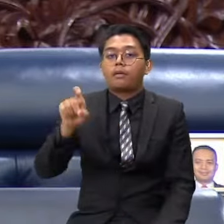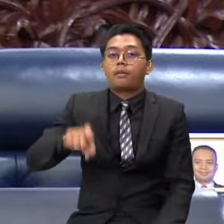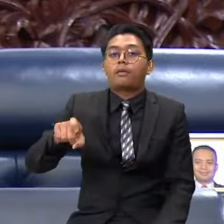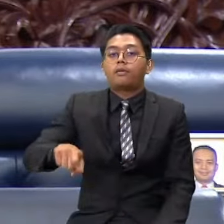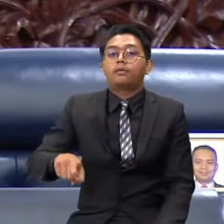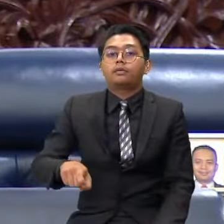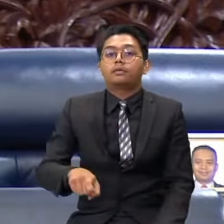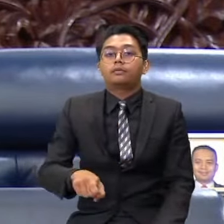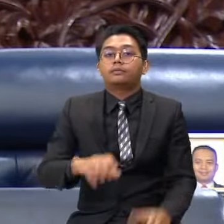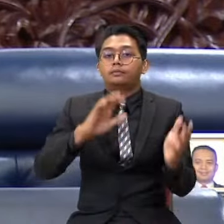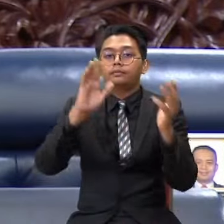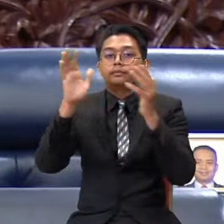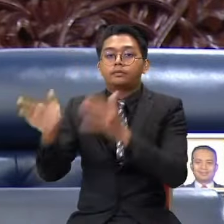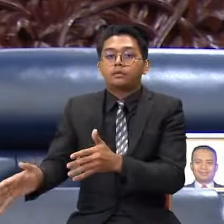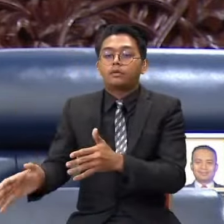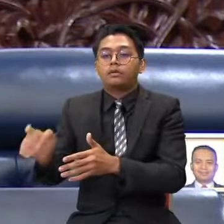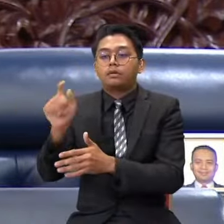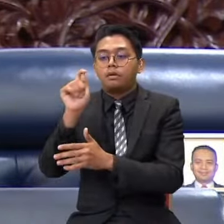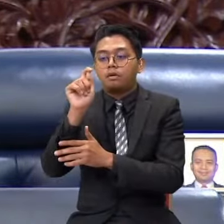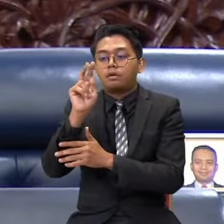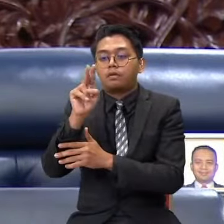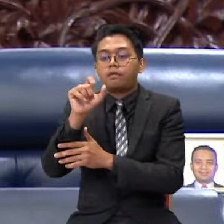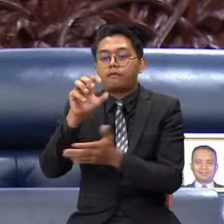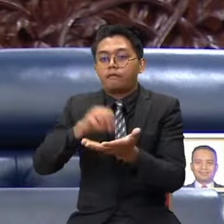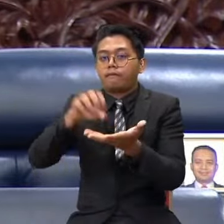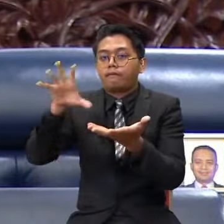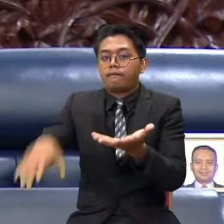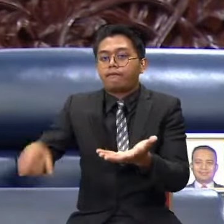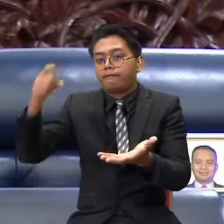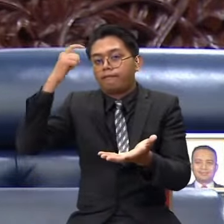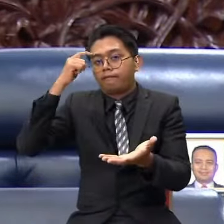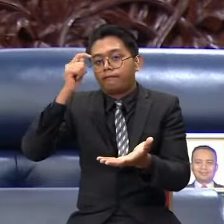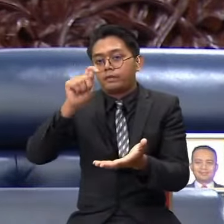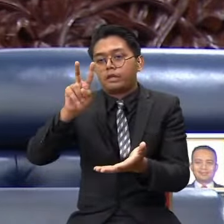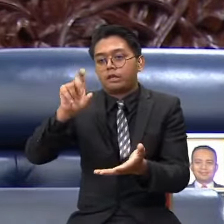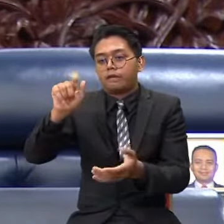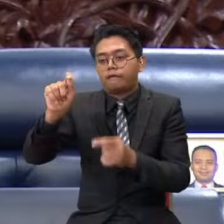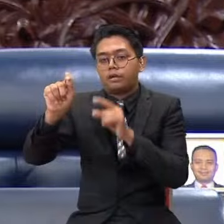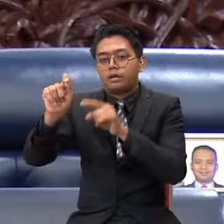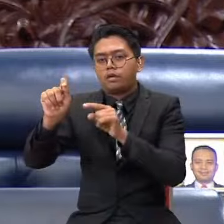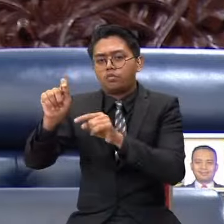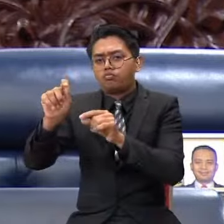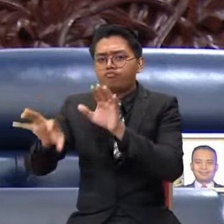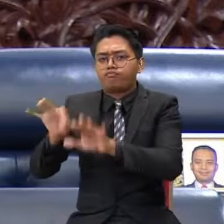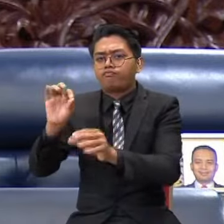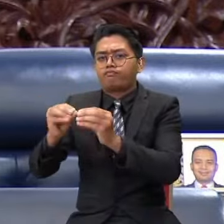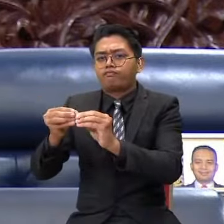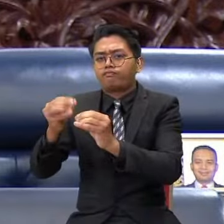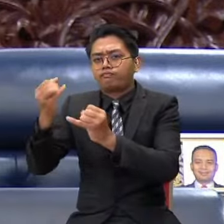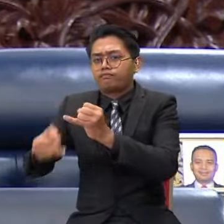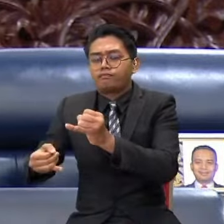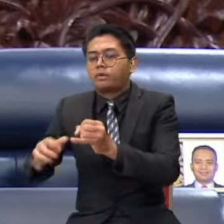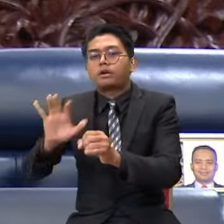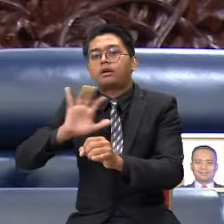meninggalkan pemikiran bahawa twwet ini merupakan jalan kedua jika pelajar tidak mendapat tempat di